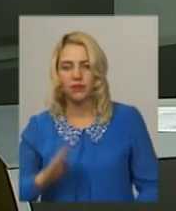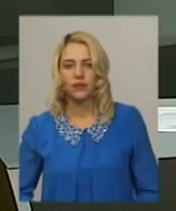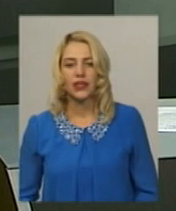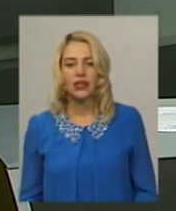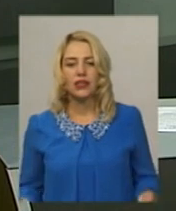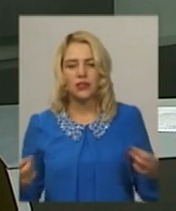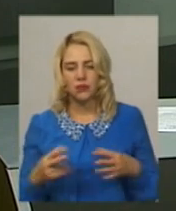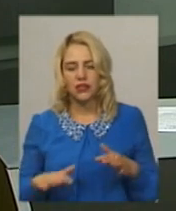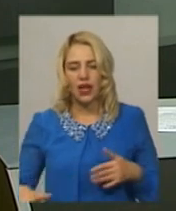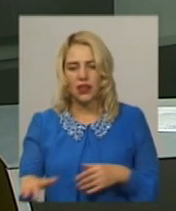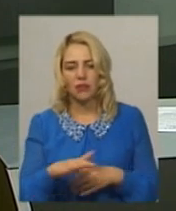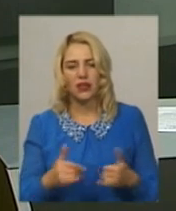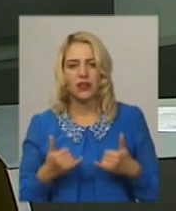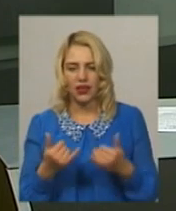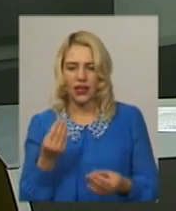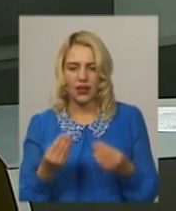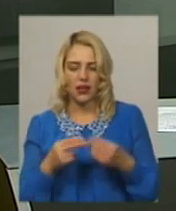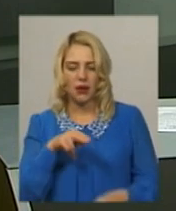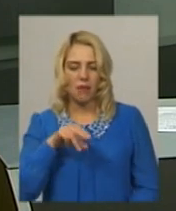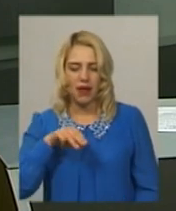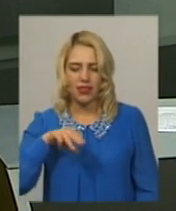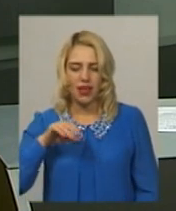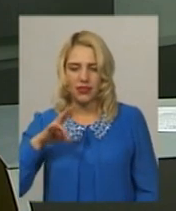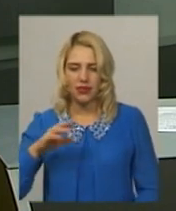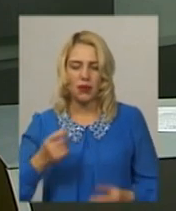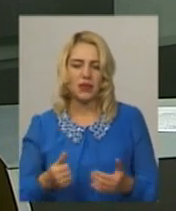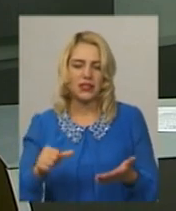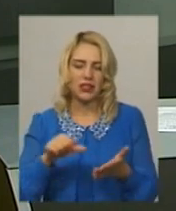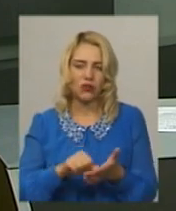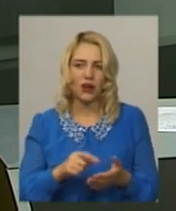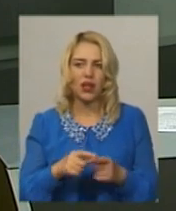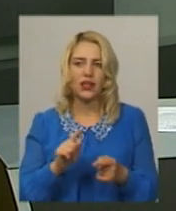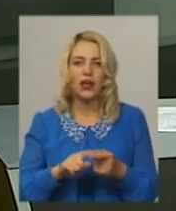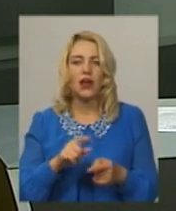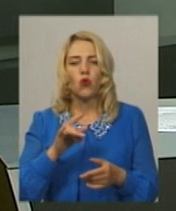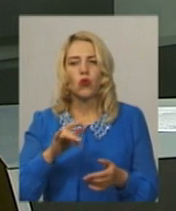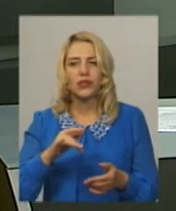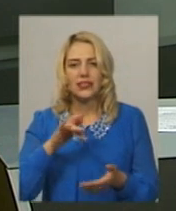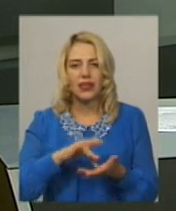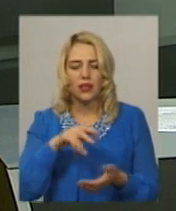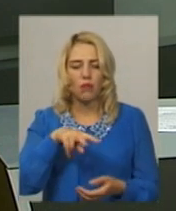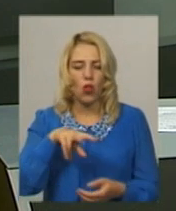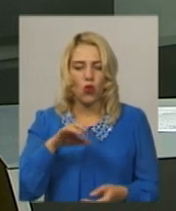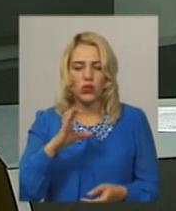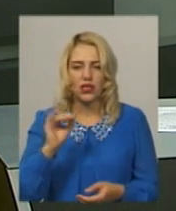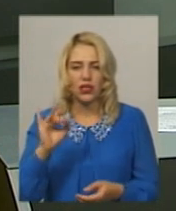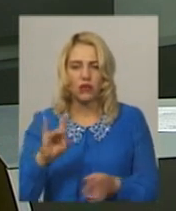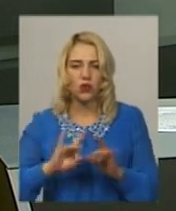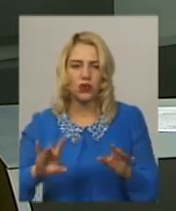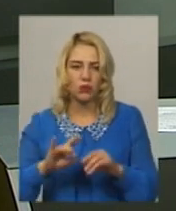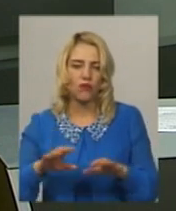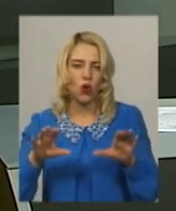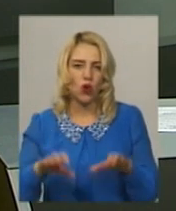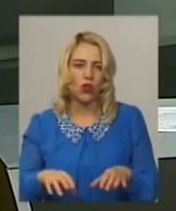Спеціальний майданчик для гри в питанг презентували у Хмельницькому на стадіоні спортивно-культурного центру «Плоскирів». Про це розповів голова Всеукраїнської